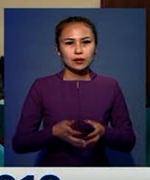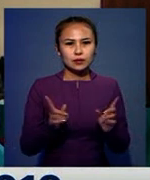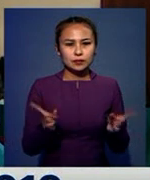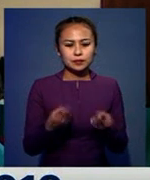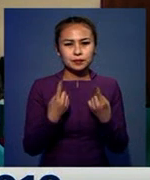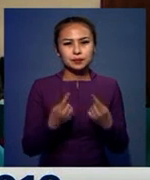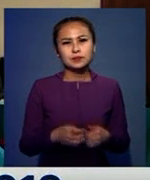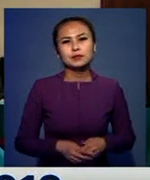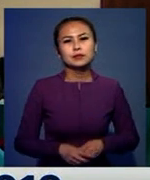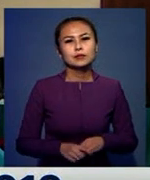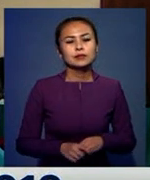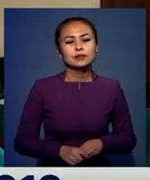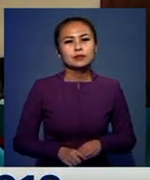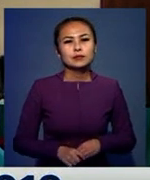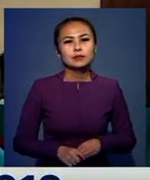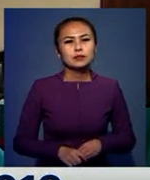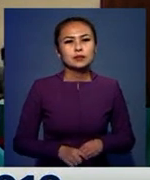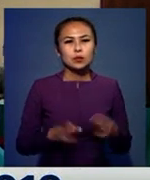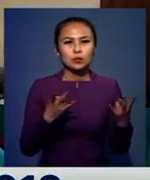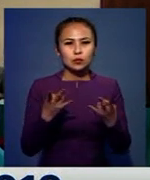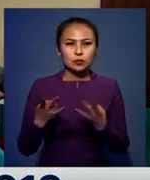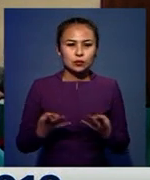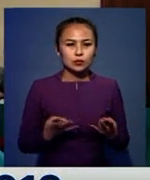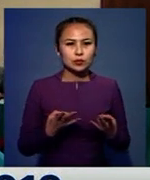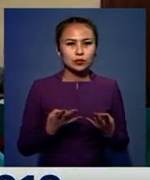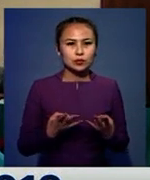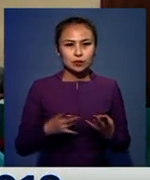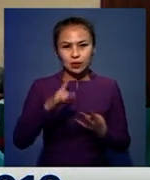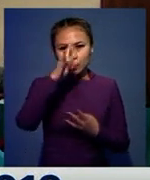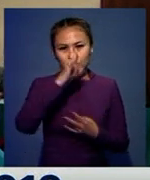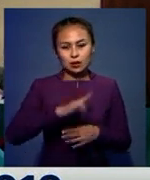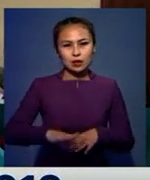сол елге қажетті деген үлкен